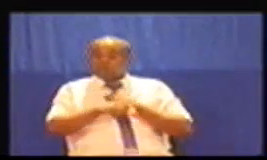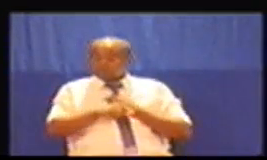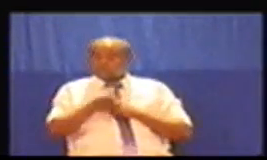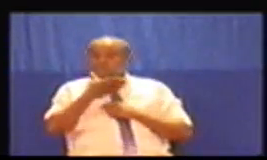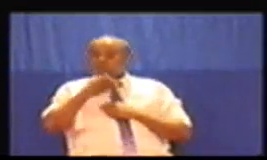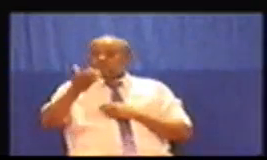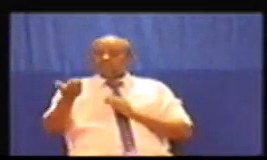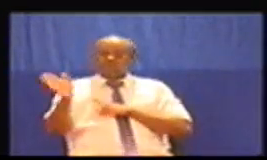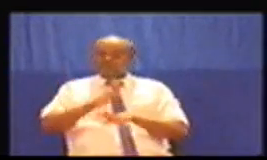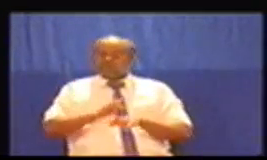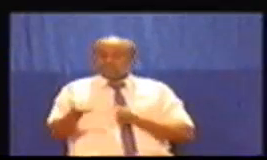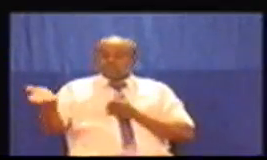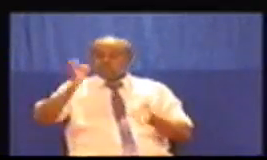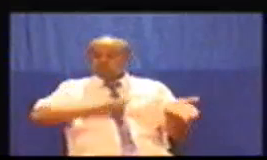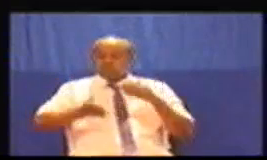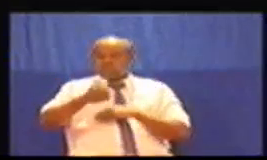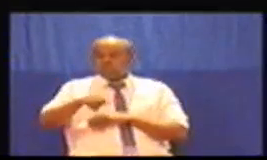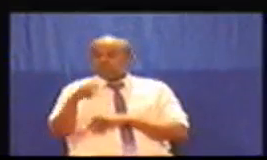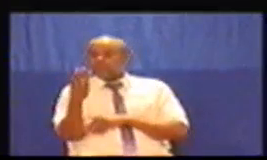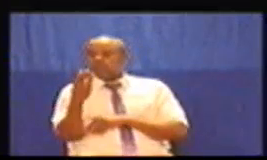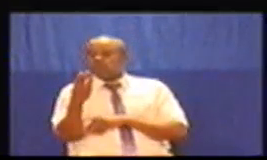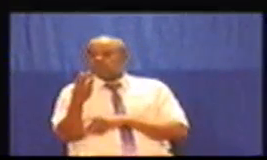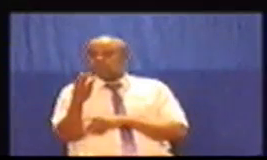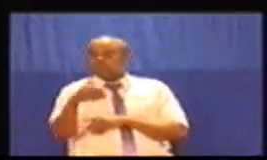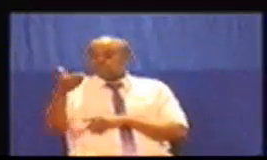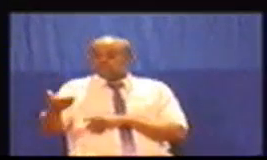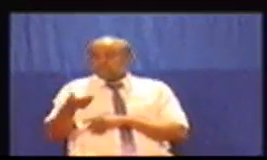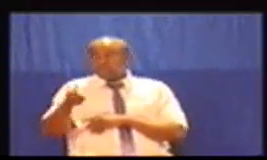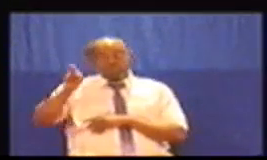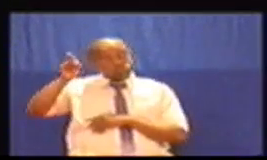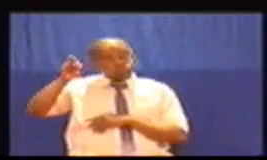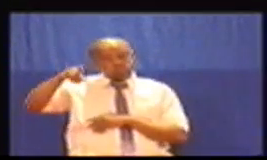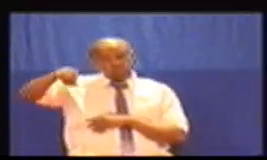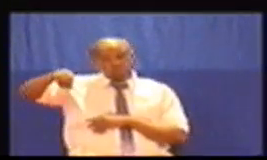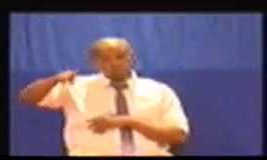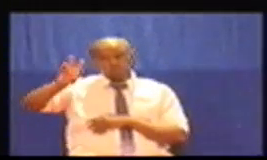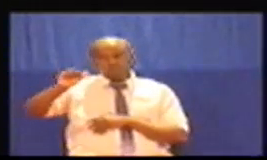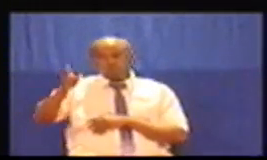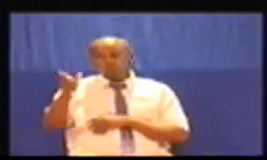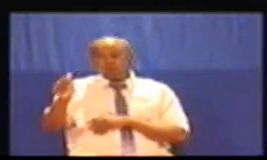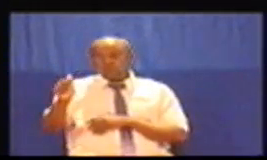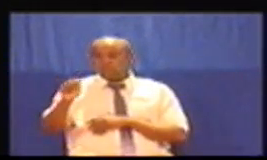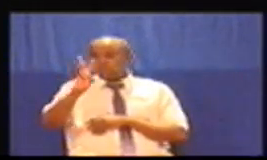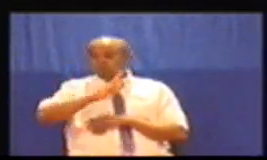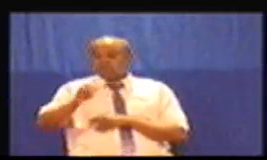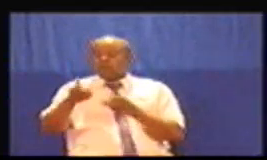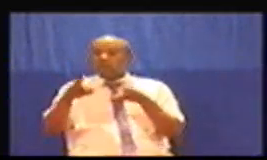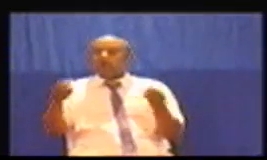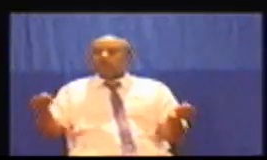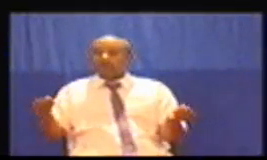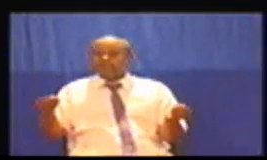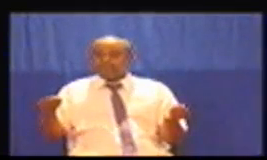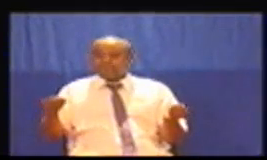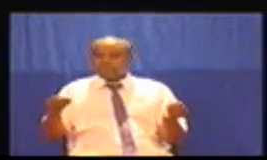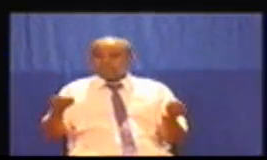Jumatatu kule kijiji cha Pwaga katika wilaya ya Mpwapwa. Kwa hiyo na